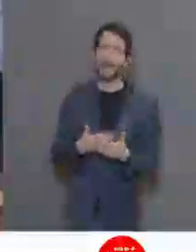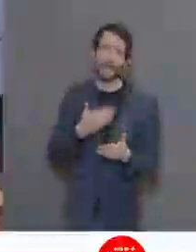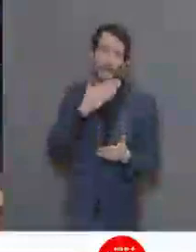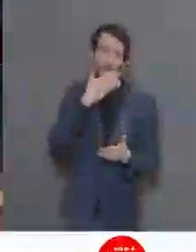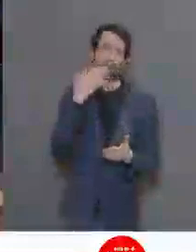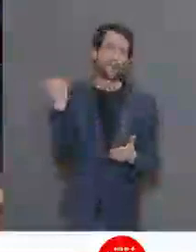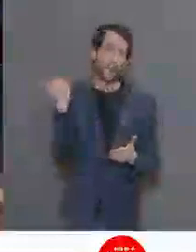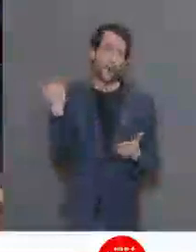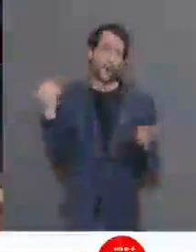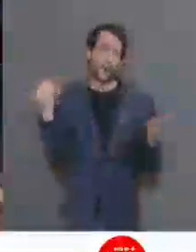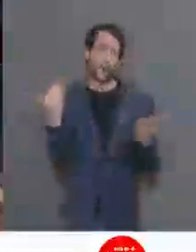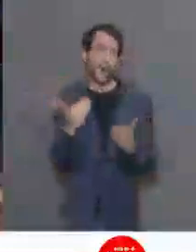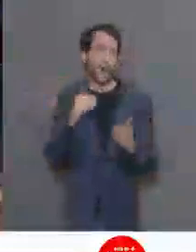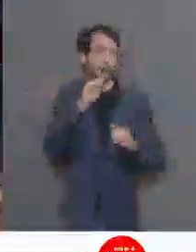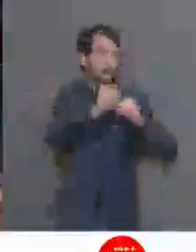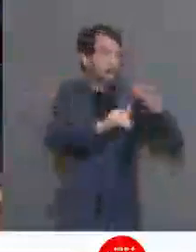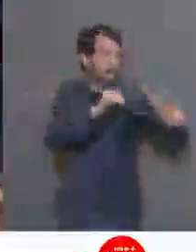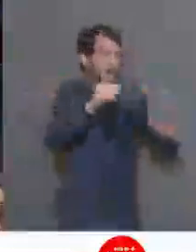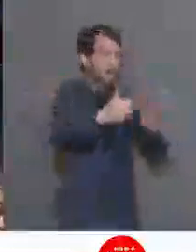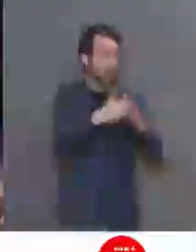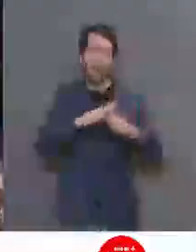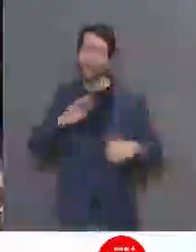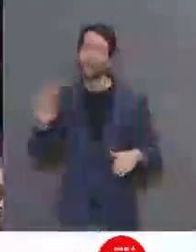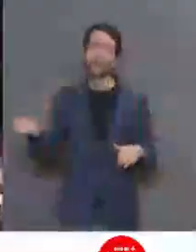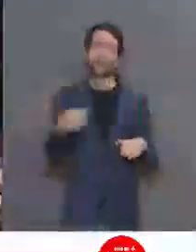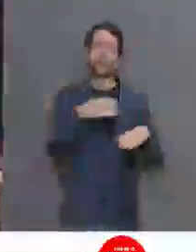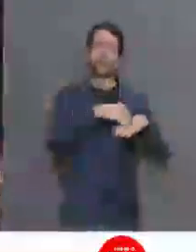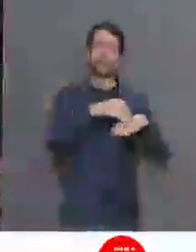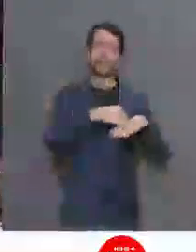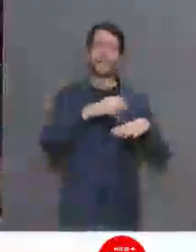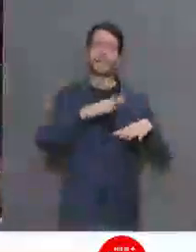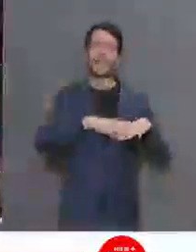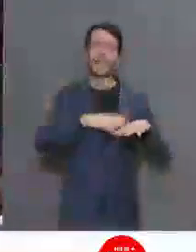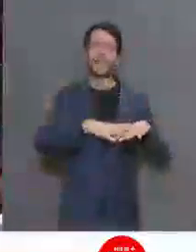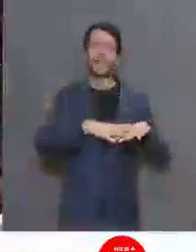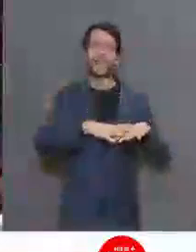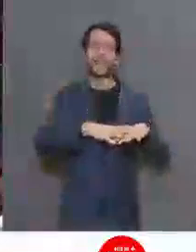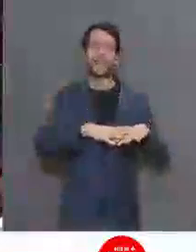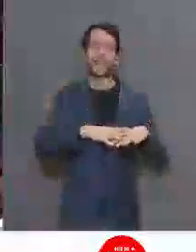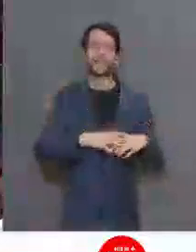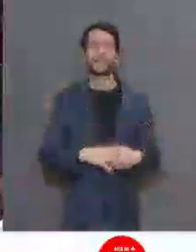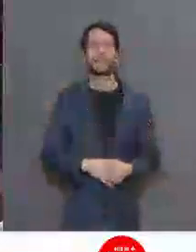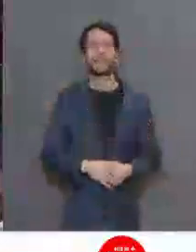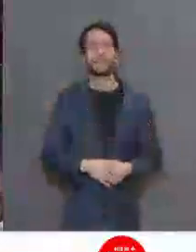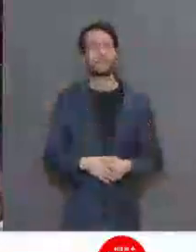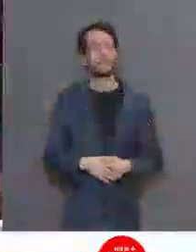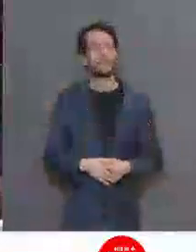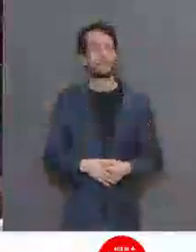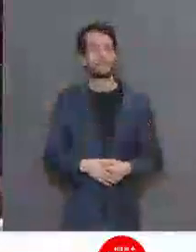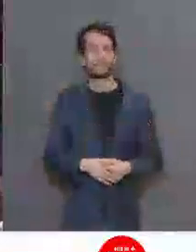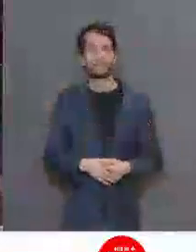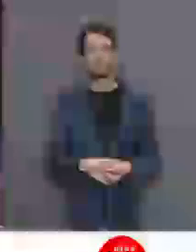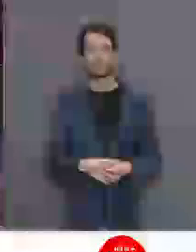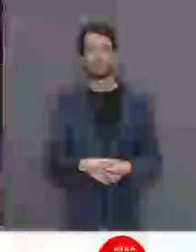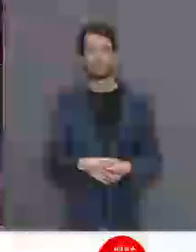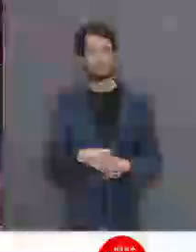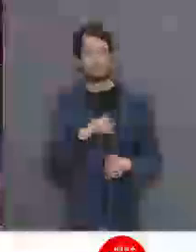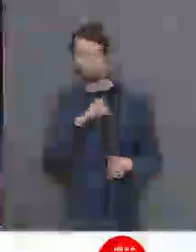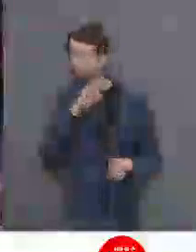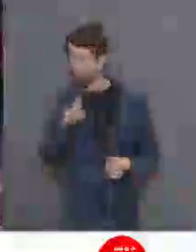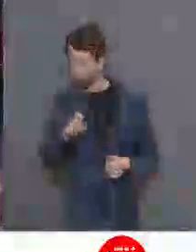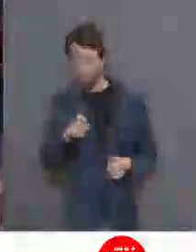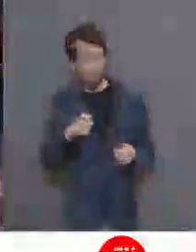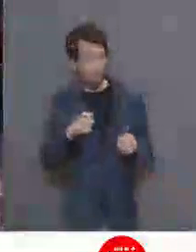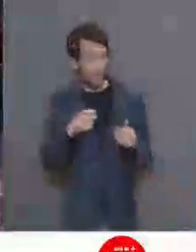de consulter l'ensemble des conseillers de quartier en activité pour savoir si effectivement l'ouverture